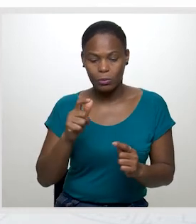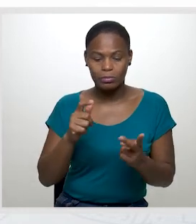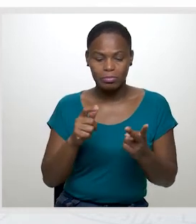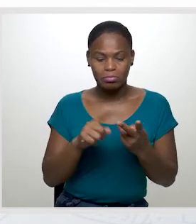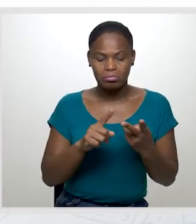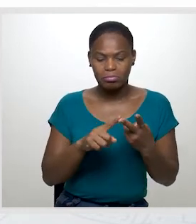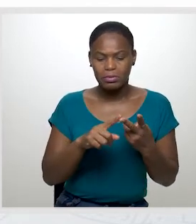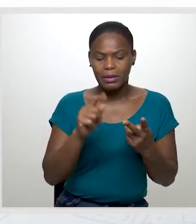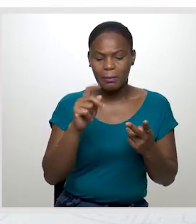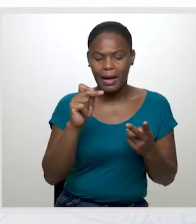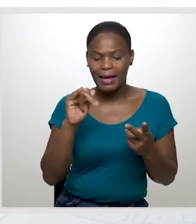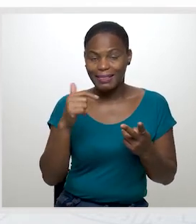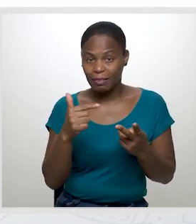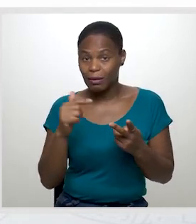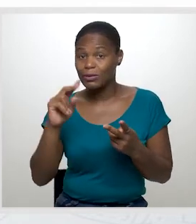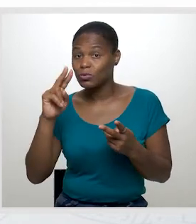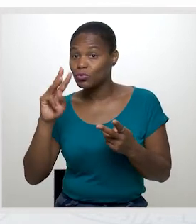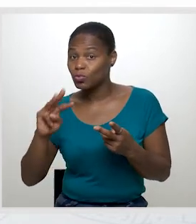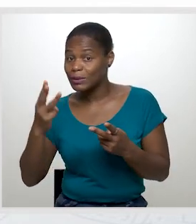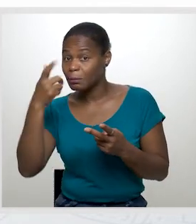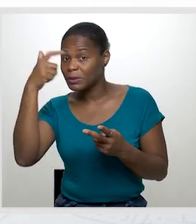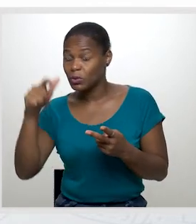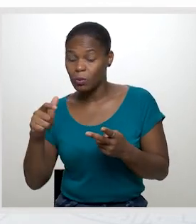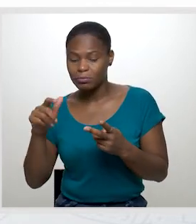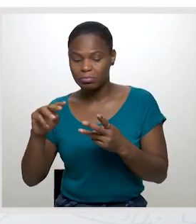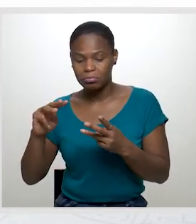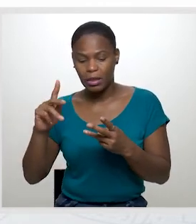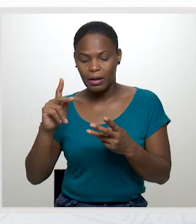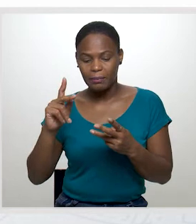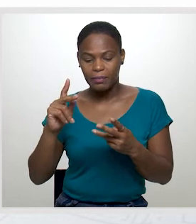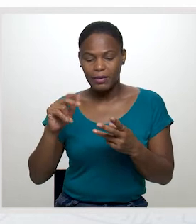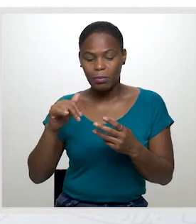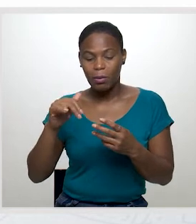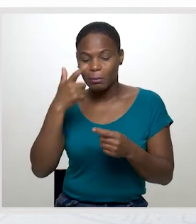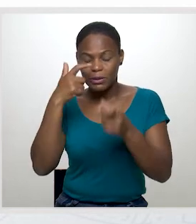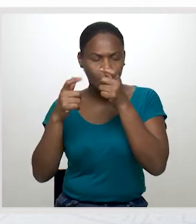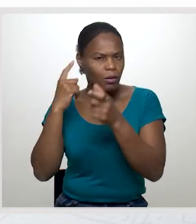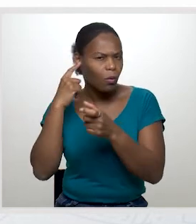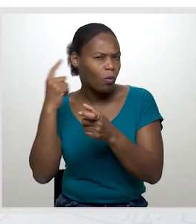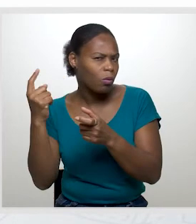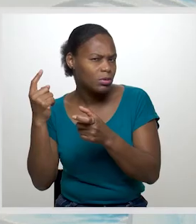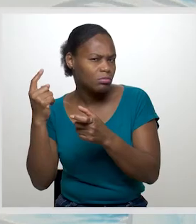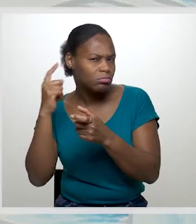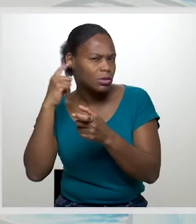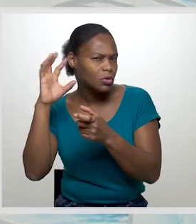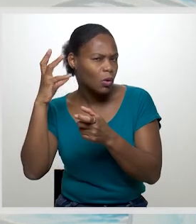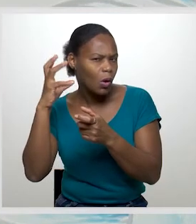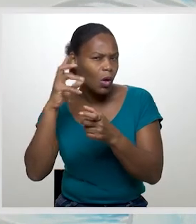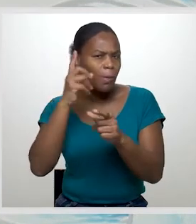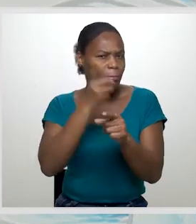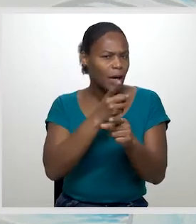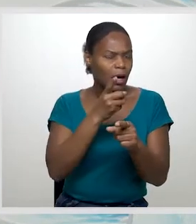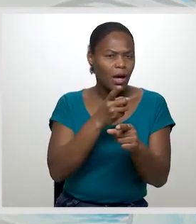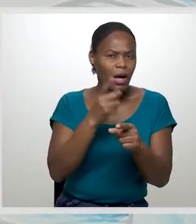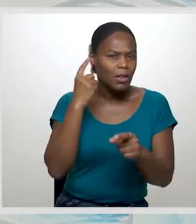et aussi pour la troisième personne du pluriel. C'est-à-dire que déjà là, on a un son, on a une